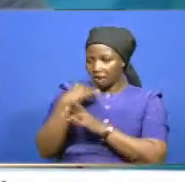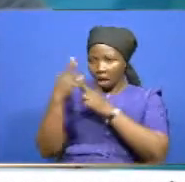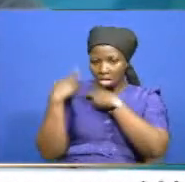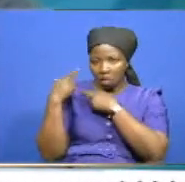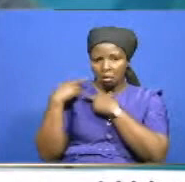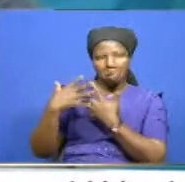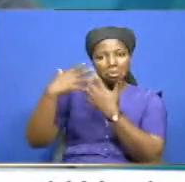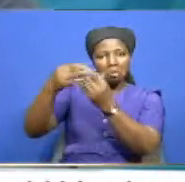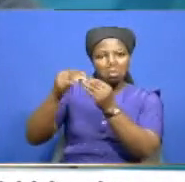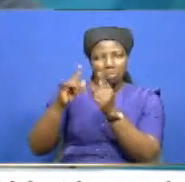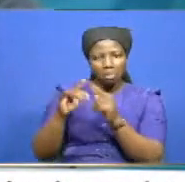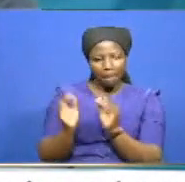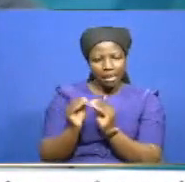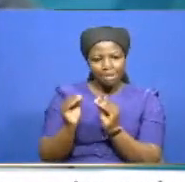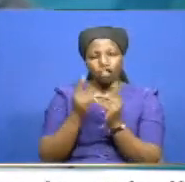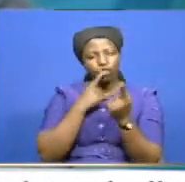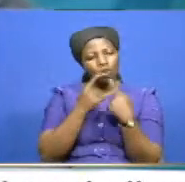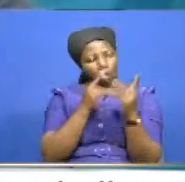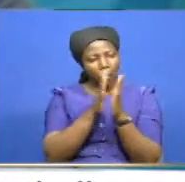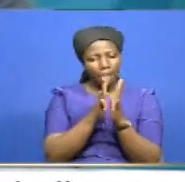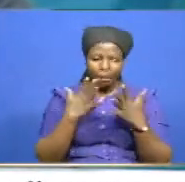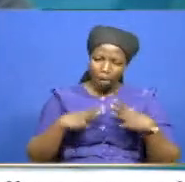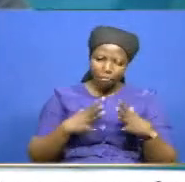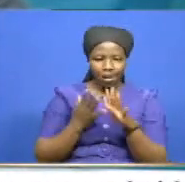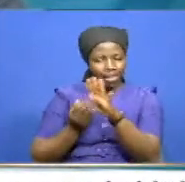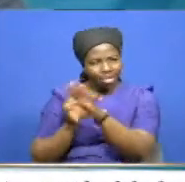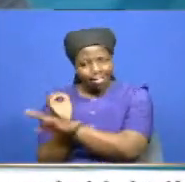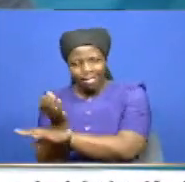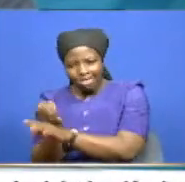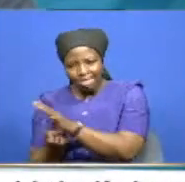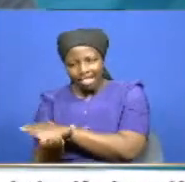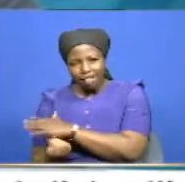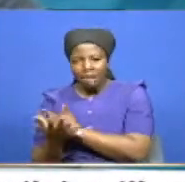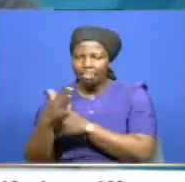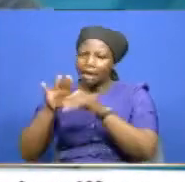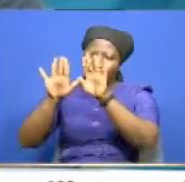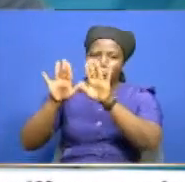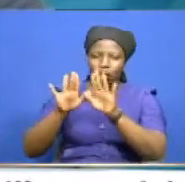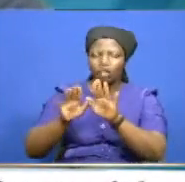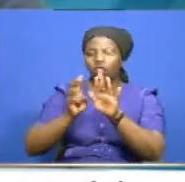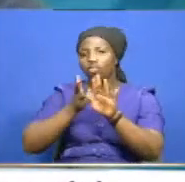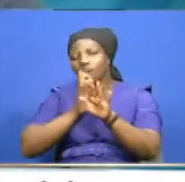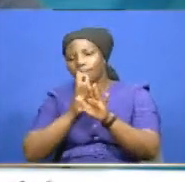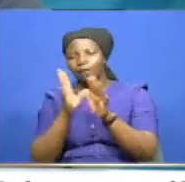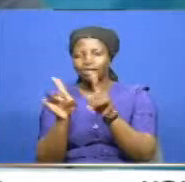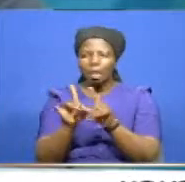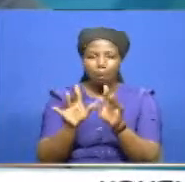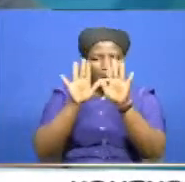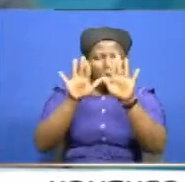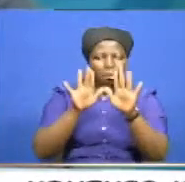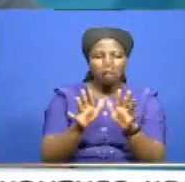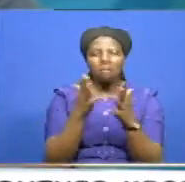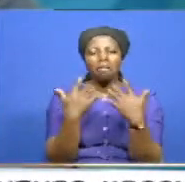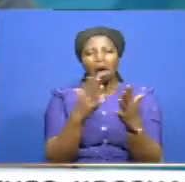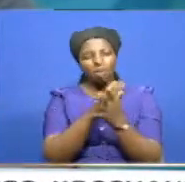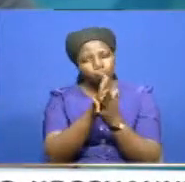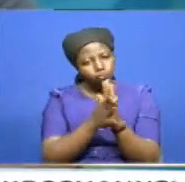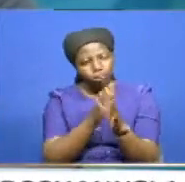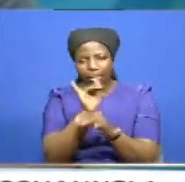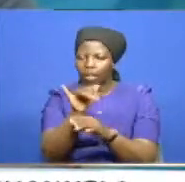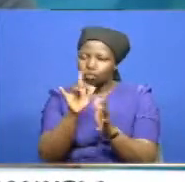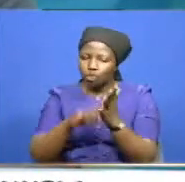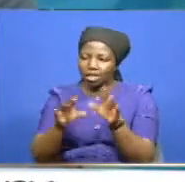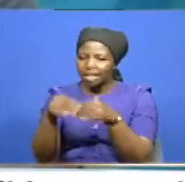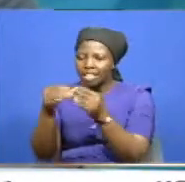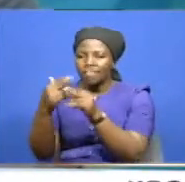kwa baraza kuongea na watu, kueleza umuhimu ya maji na kuosha mikono, ndio wanaita wash campaign, wash your hand, but